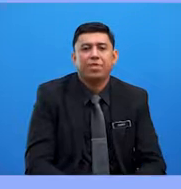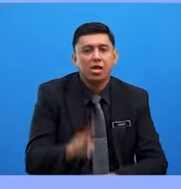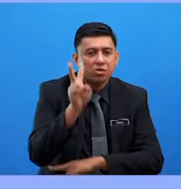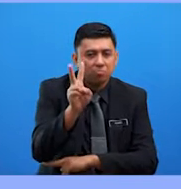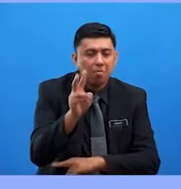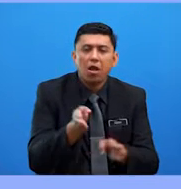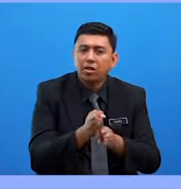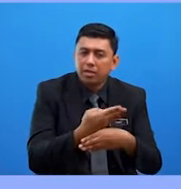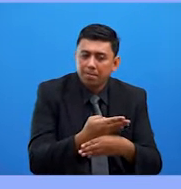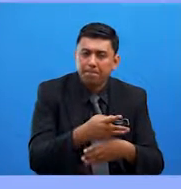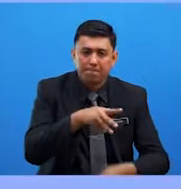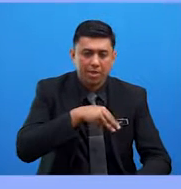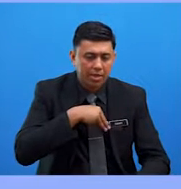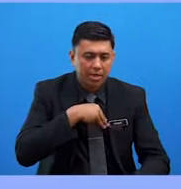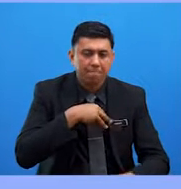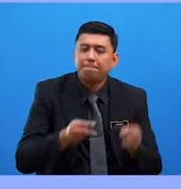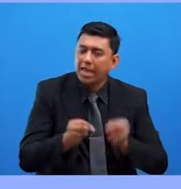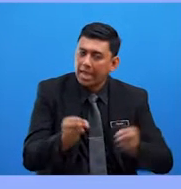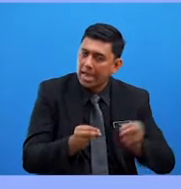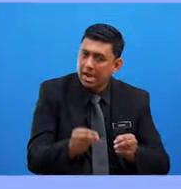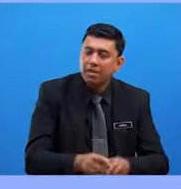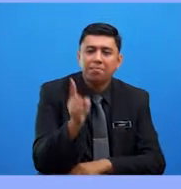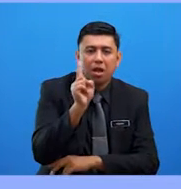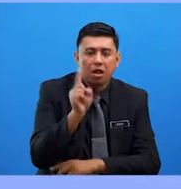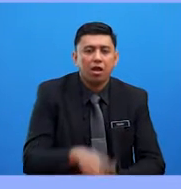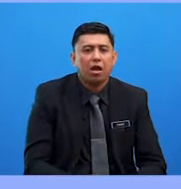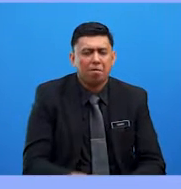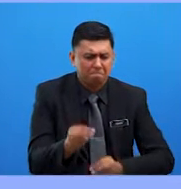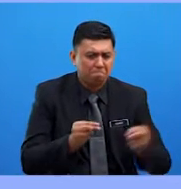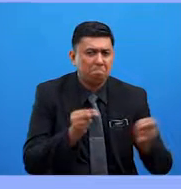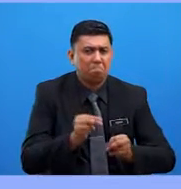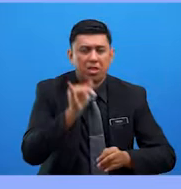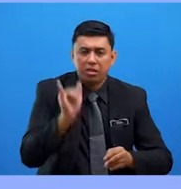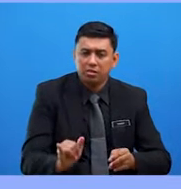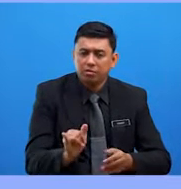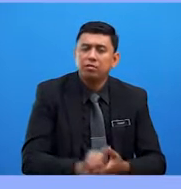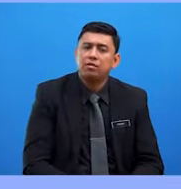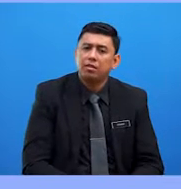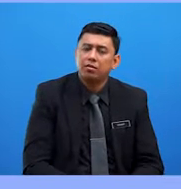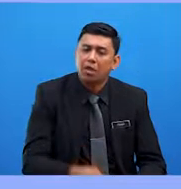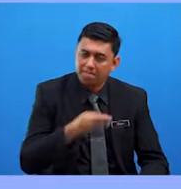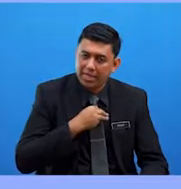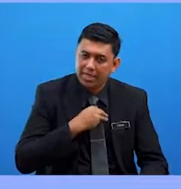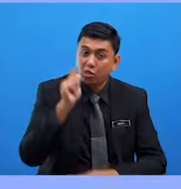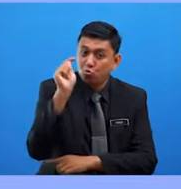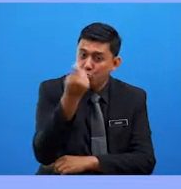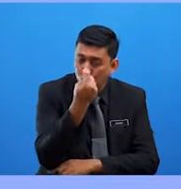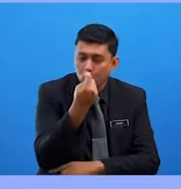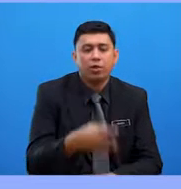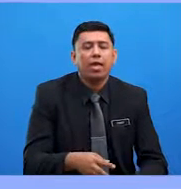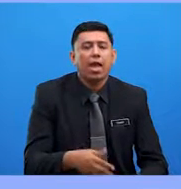Kedua, bentuk pemilikan perniagaan, di mana perniagaan yang berstatus milikan